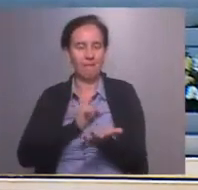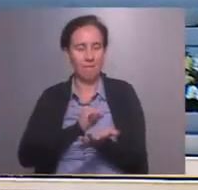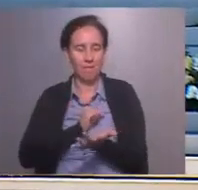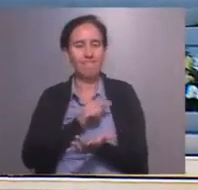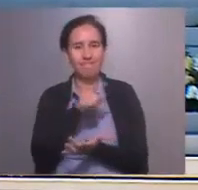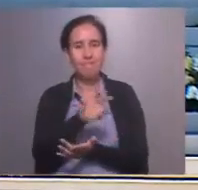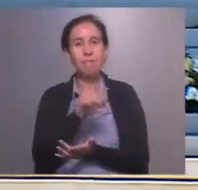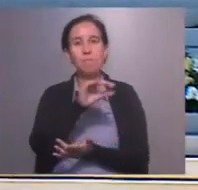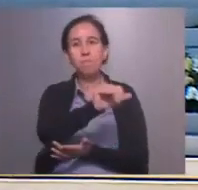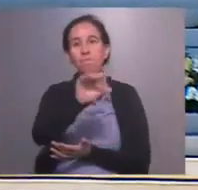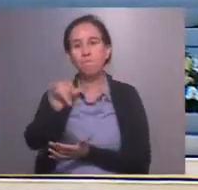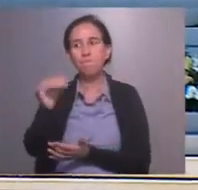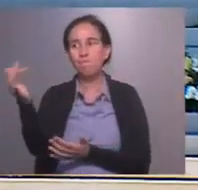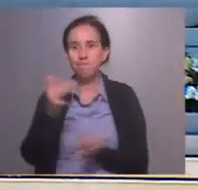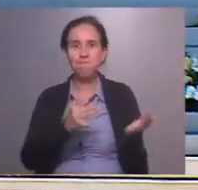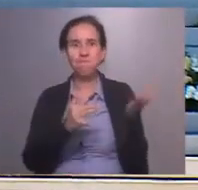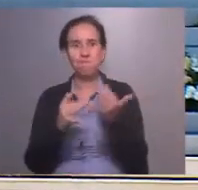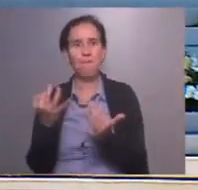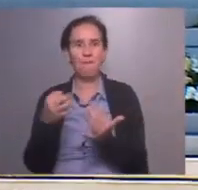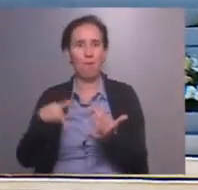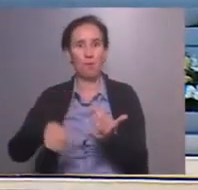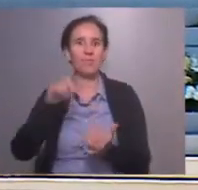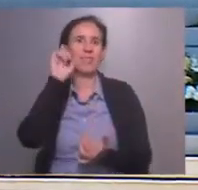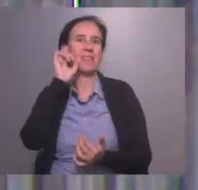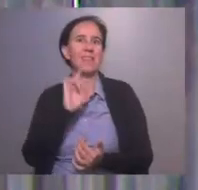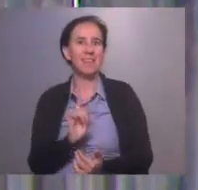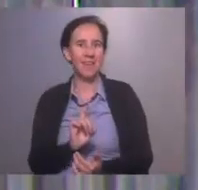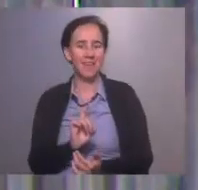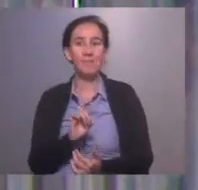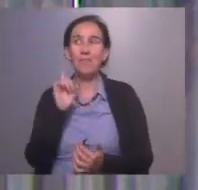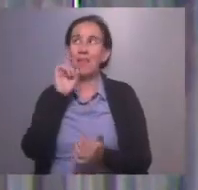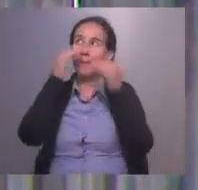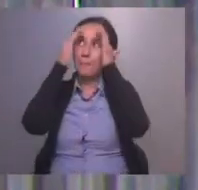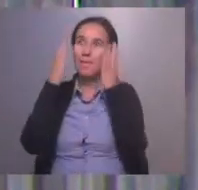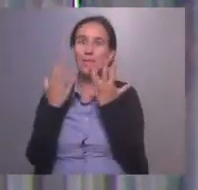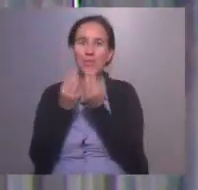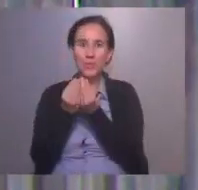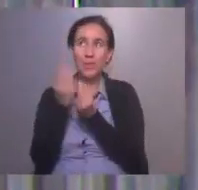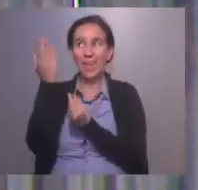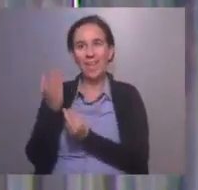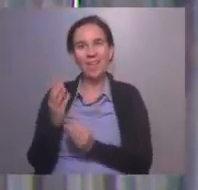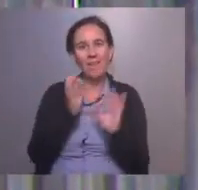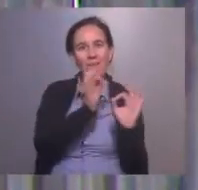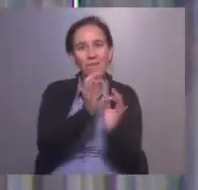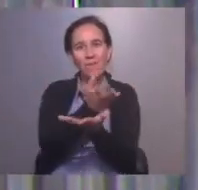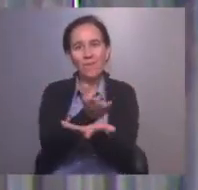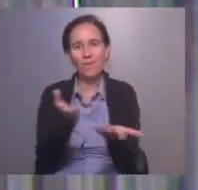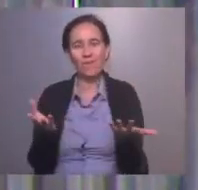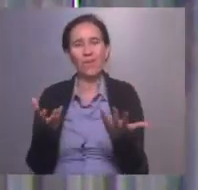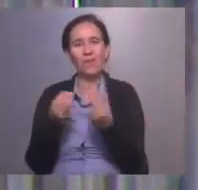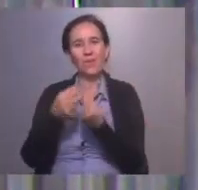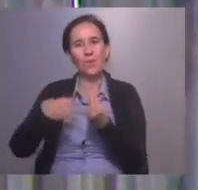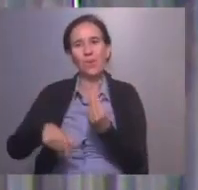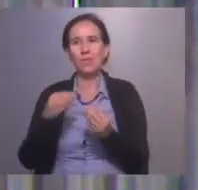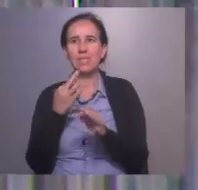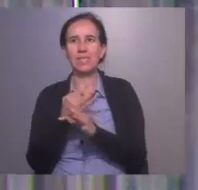viemos de muitos lugares neste dia para, com Maria, que aqui nos acolhe, celebrarmos hoje